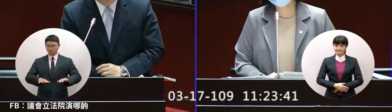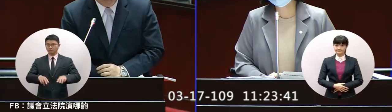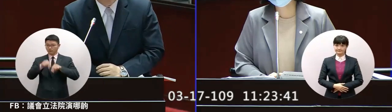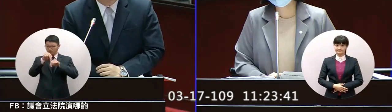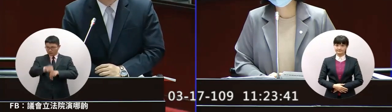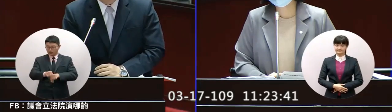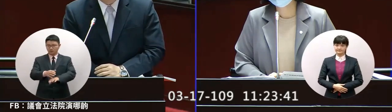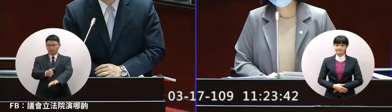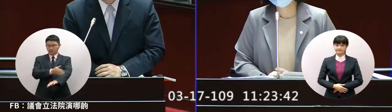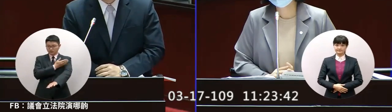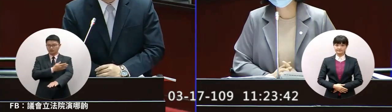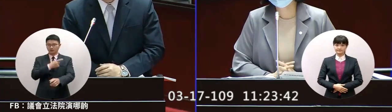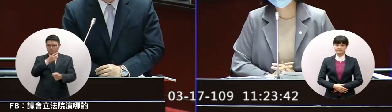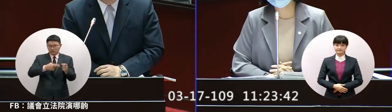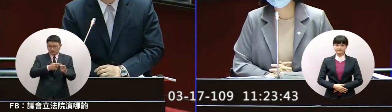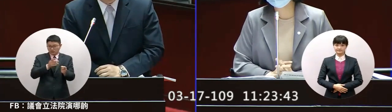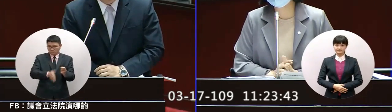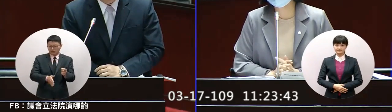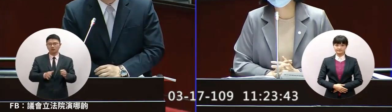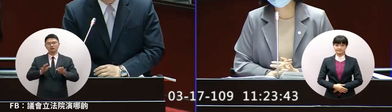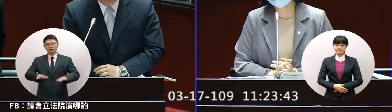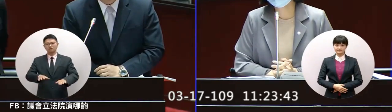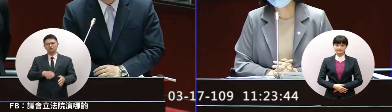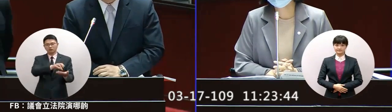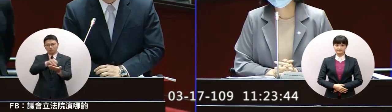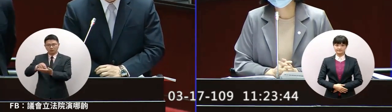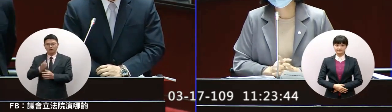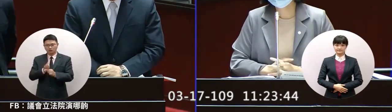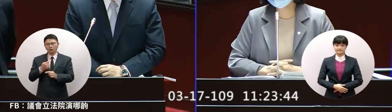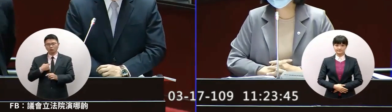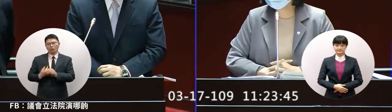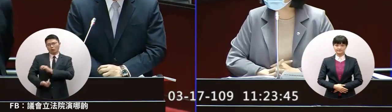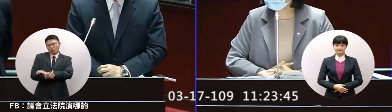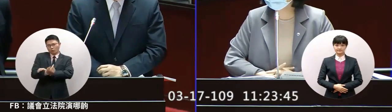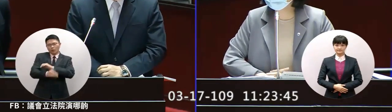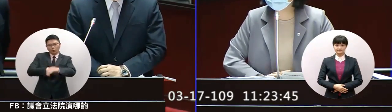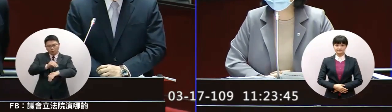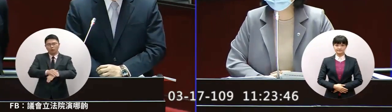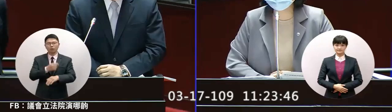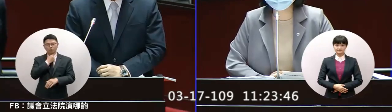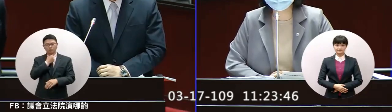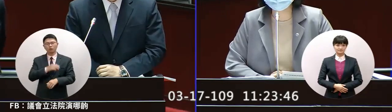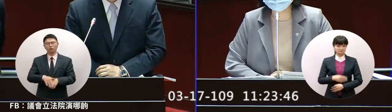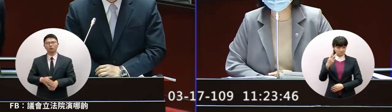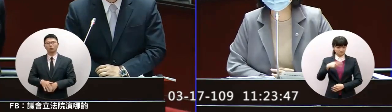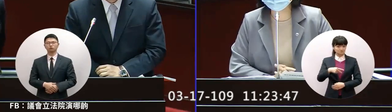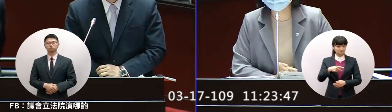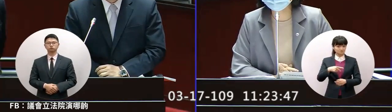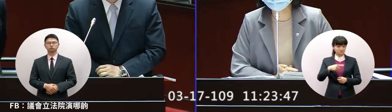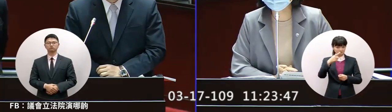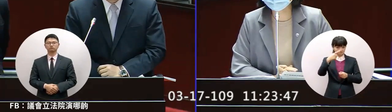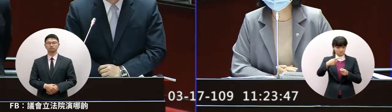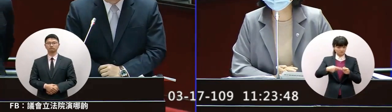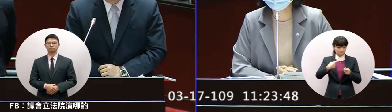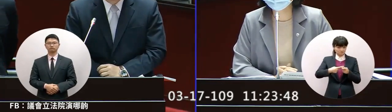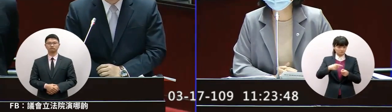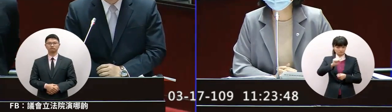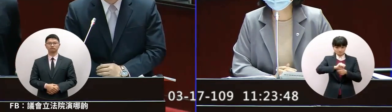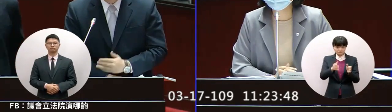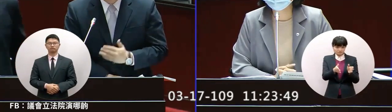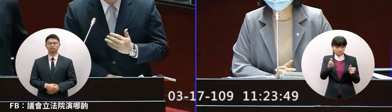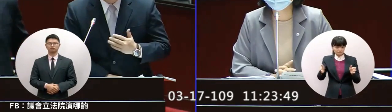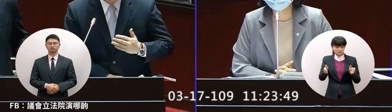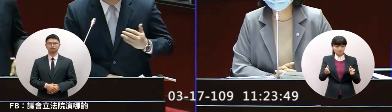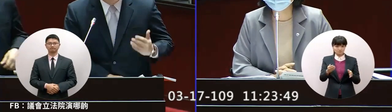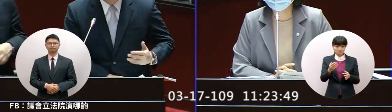后大概1年半嘛，吼，那现在在办理中，我们会加速来完成。 那这个在一年你们可以完成吗？ 我